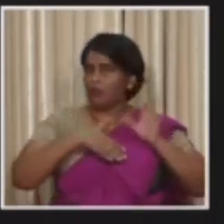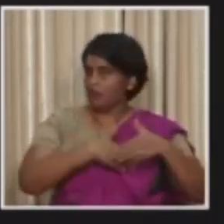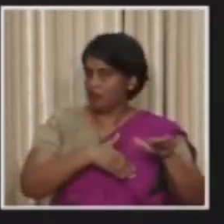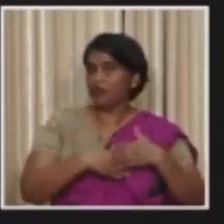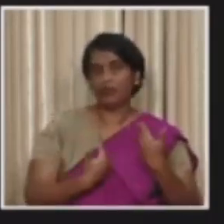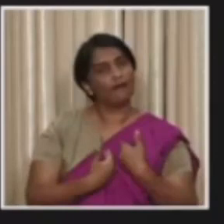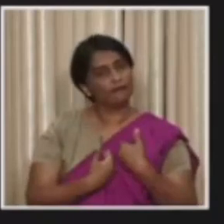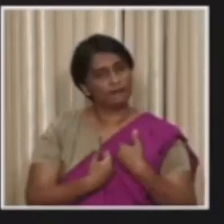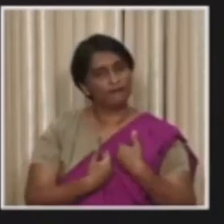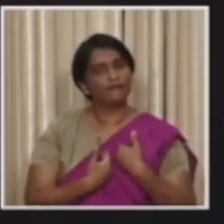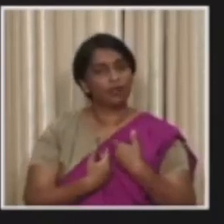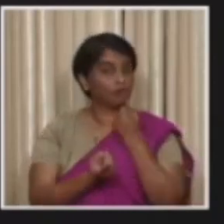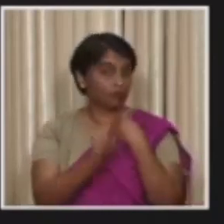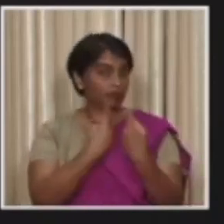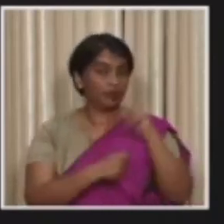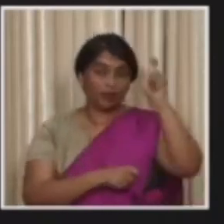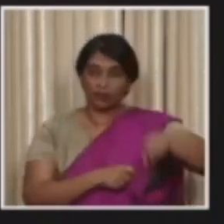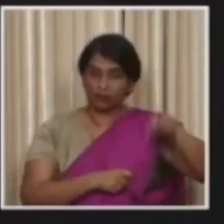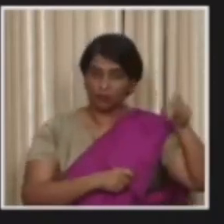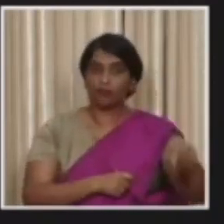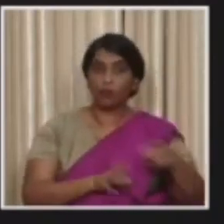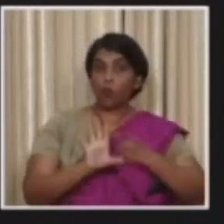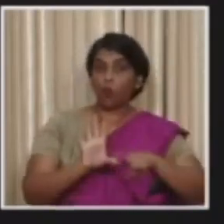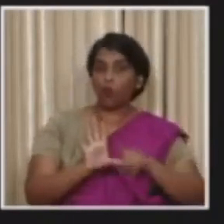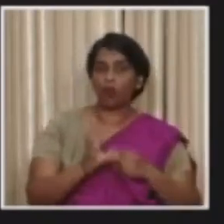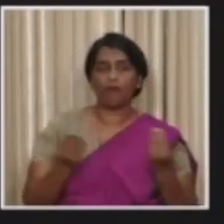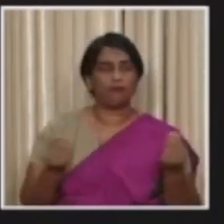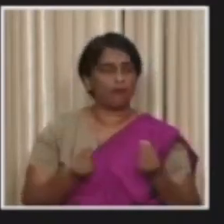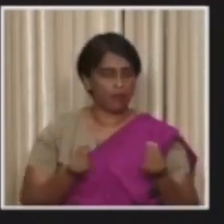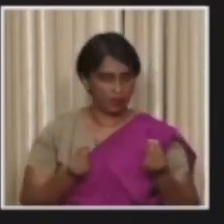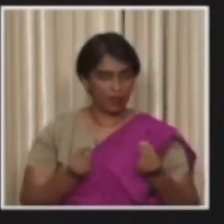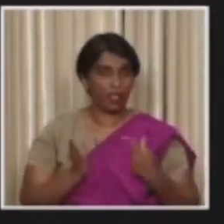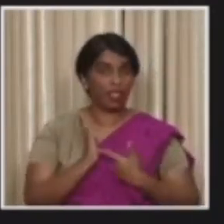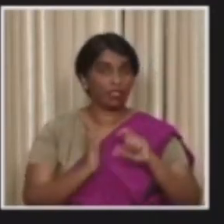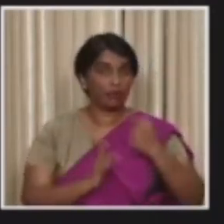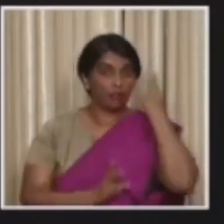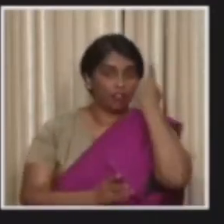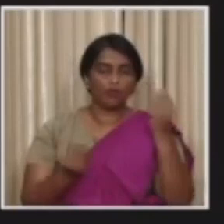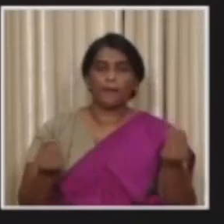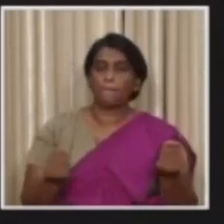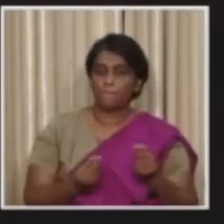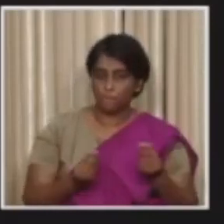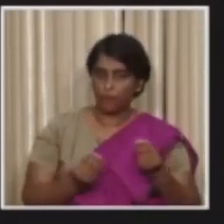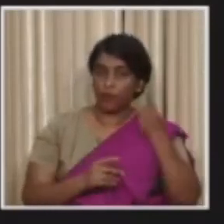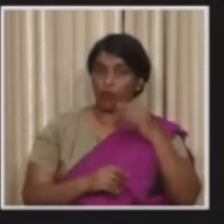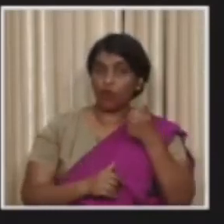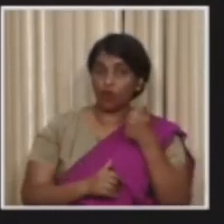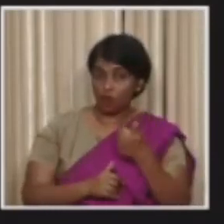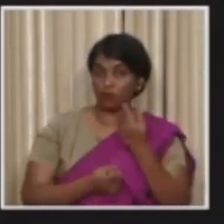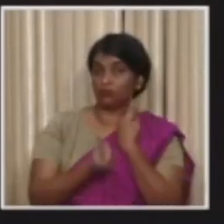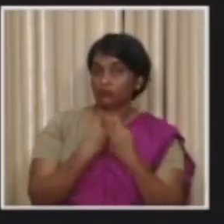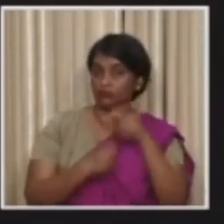දෙයක් තමයි විමර්ශන ලෙදාරින්ට තියෙන පුහුණුව මදි. තාක්ෂණ හැකියාව මදි. එන්ද හොද